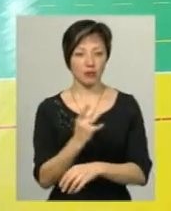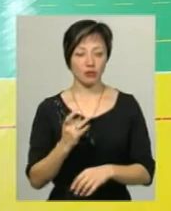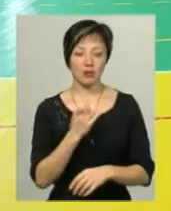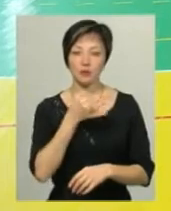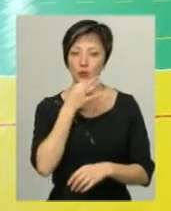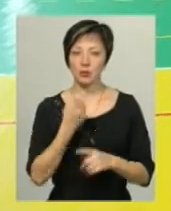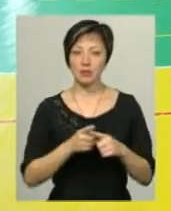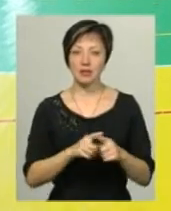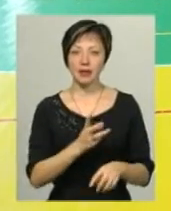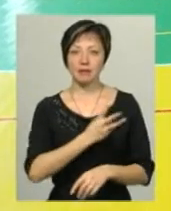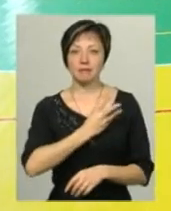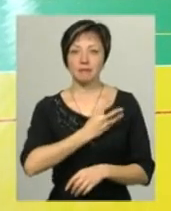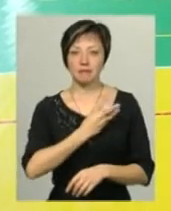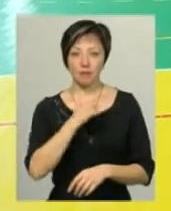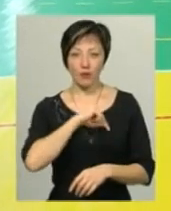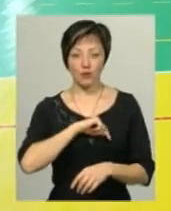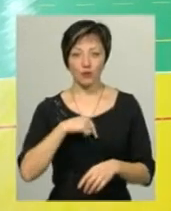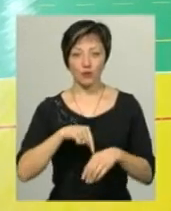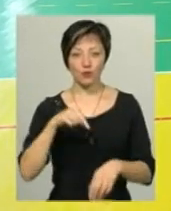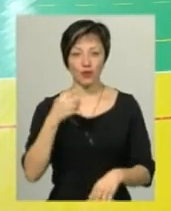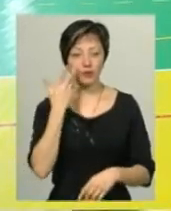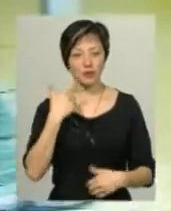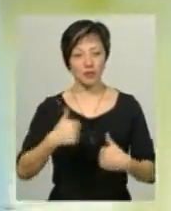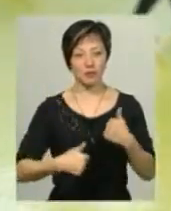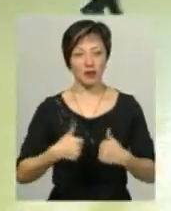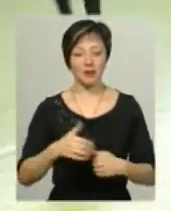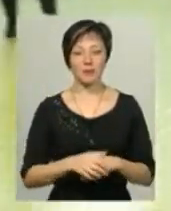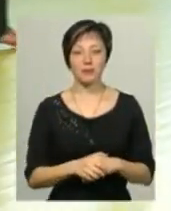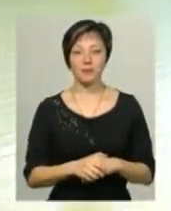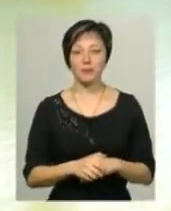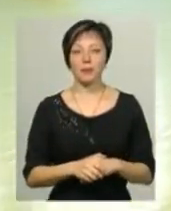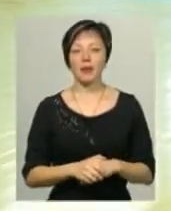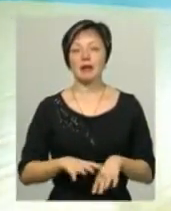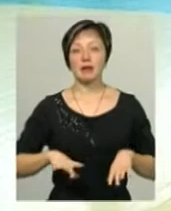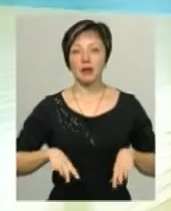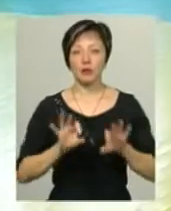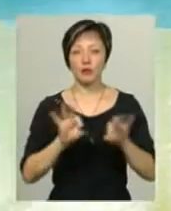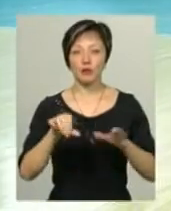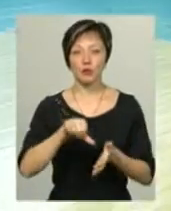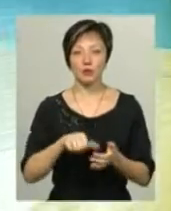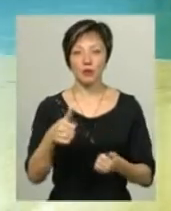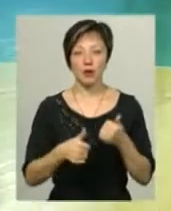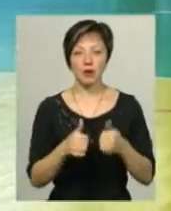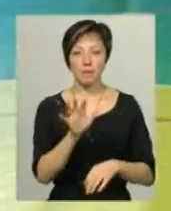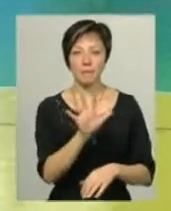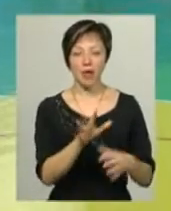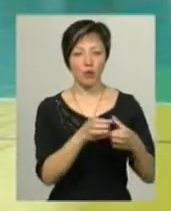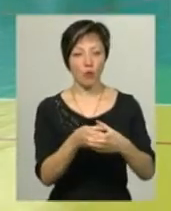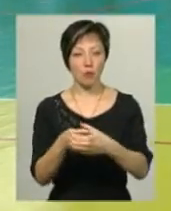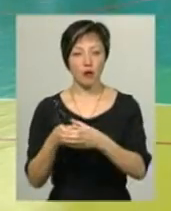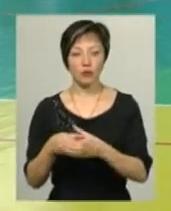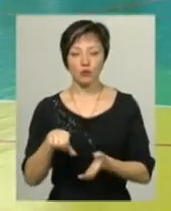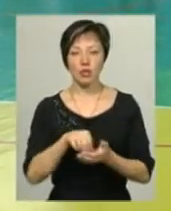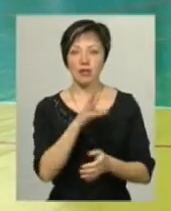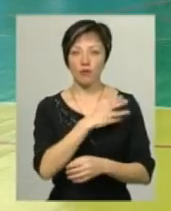Подобається цей адреналін в крові, який я відчуваю під час змагань. Олександр Осацький розповідає, участь в змаганнях беруть 5 команд. Це